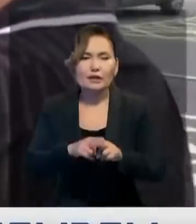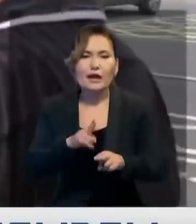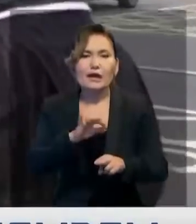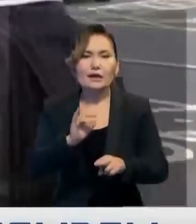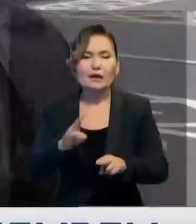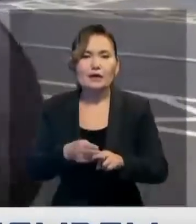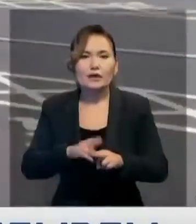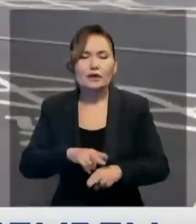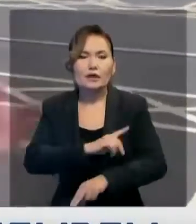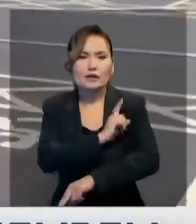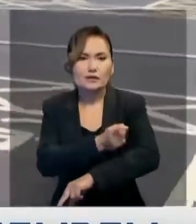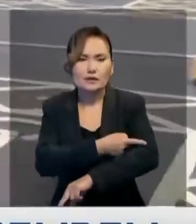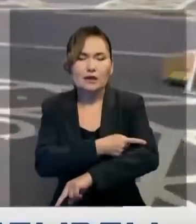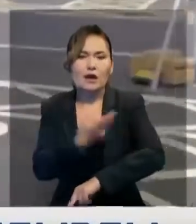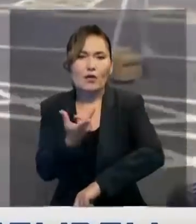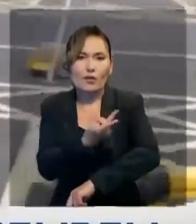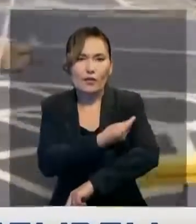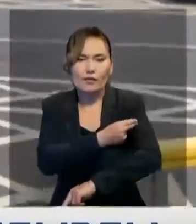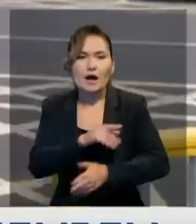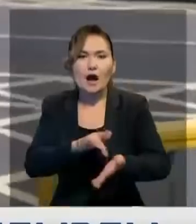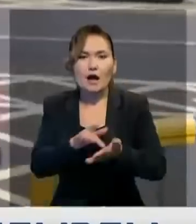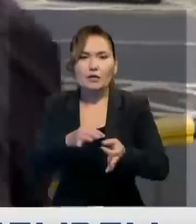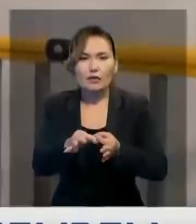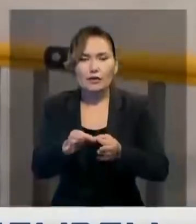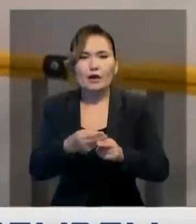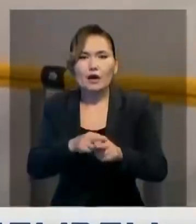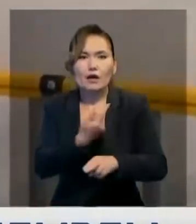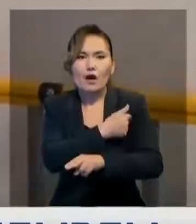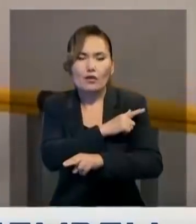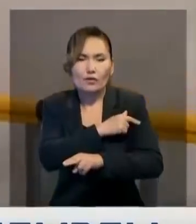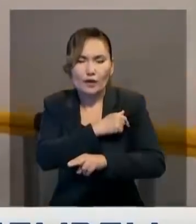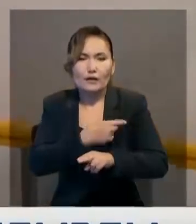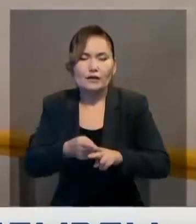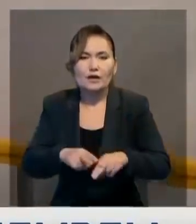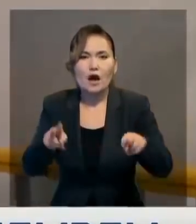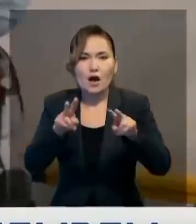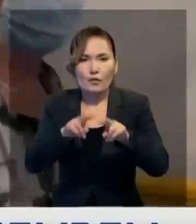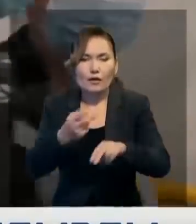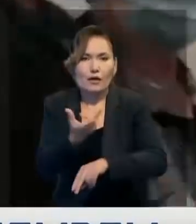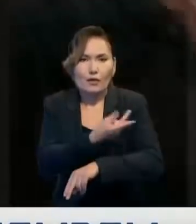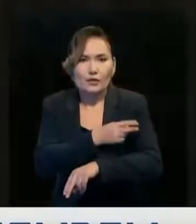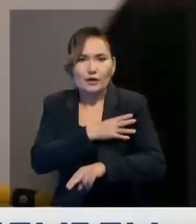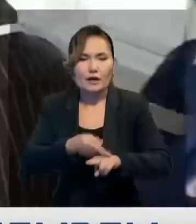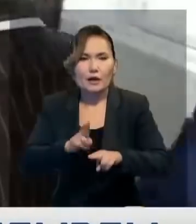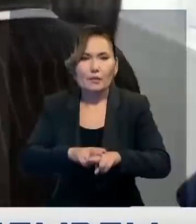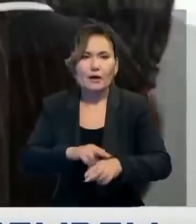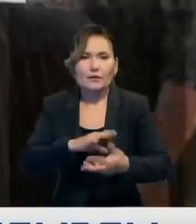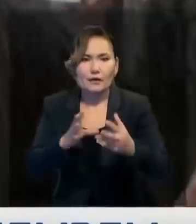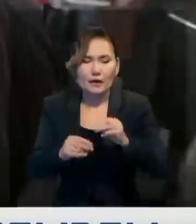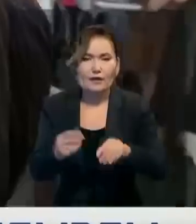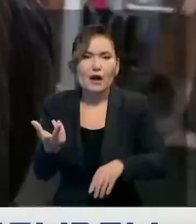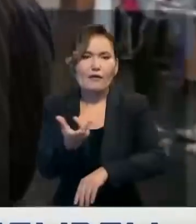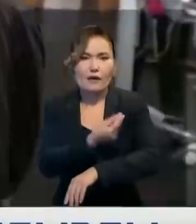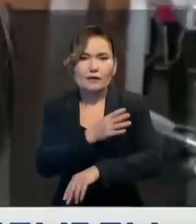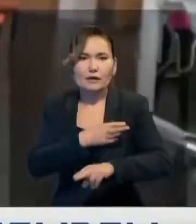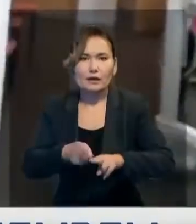Кеннан күшейткіш дозаны Ковентри қаласындағы университет ауруханасында салдырды. Оған ине салған медбике де қайтадан вакцина